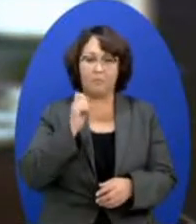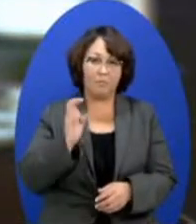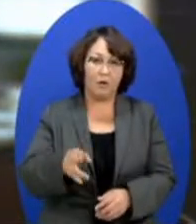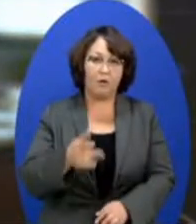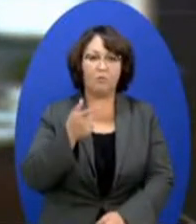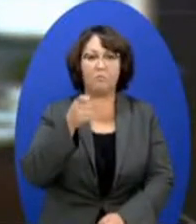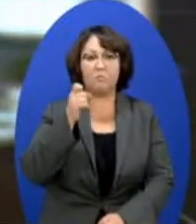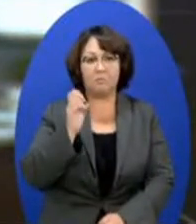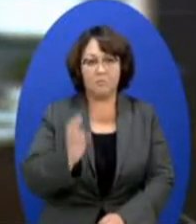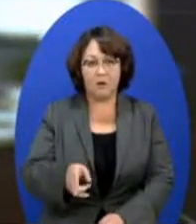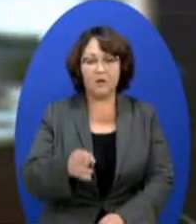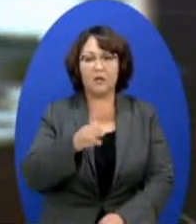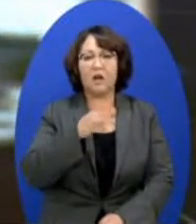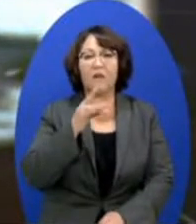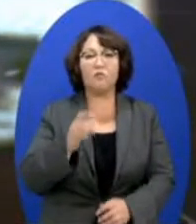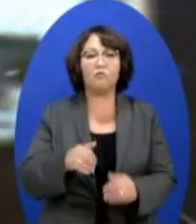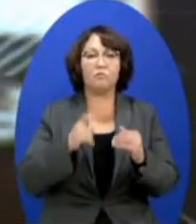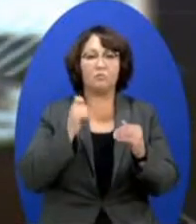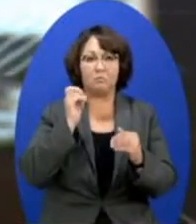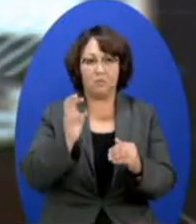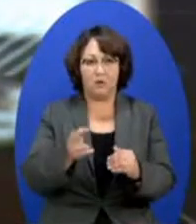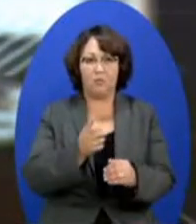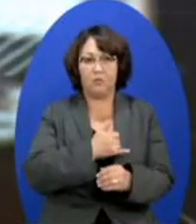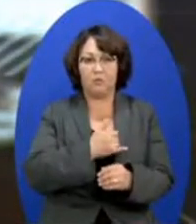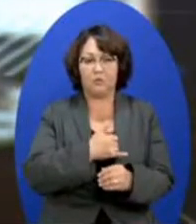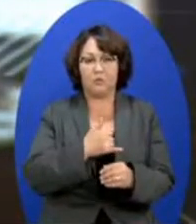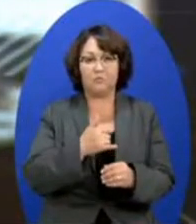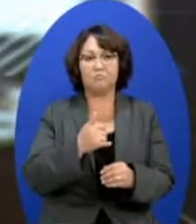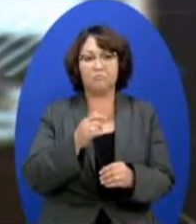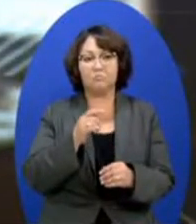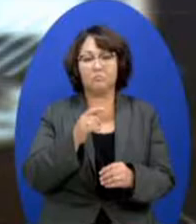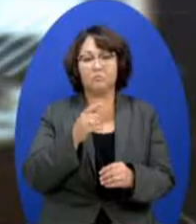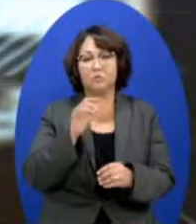Голомт банк, Тээвэр хөгжлийн банкны удирдлагч төвчний хүмүүс оролцжээ.